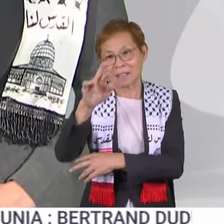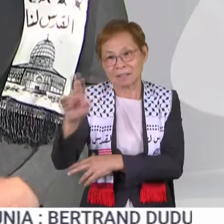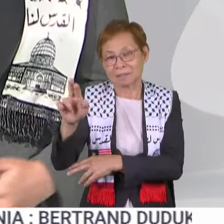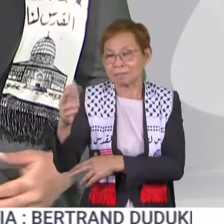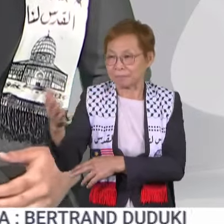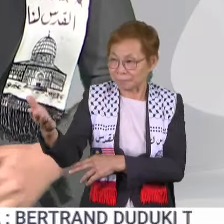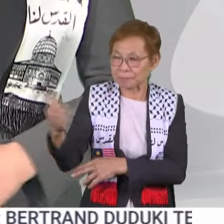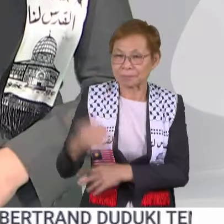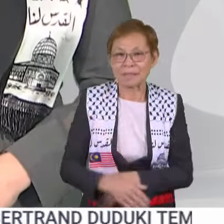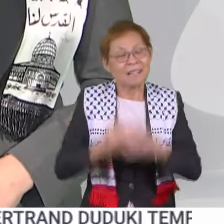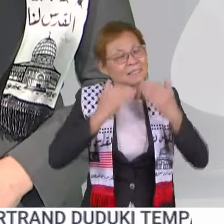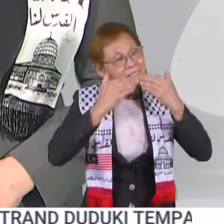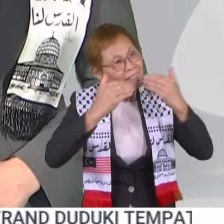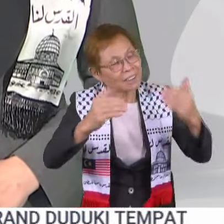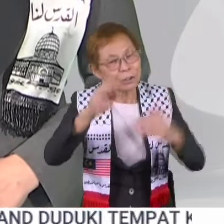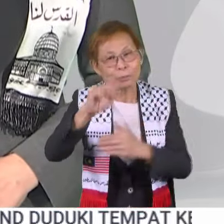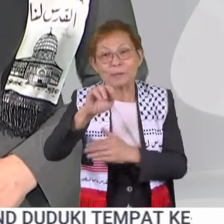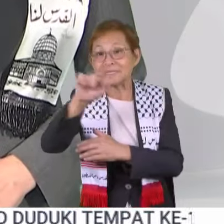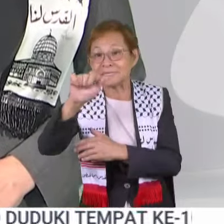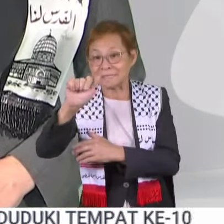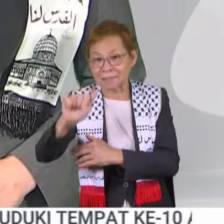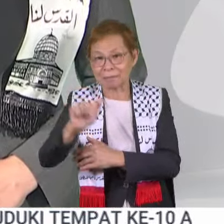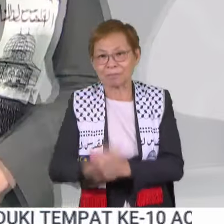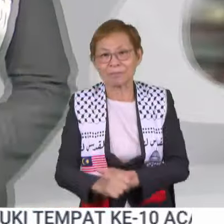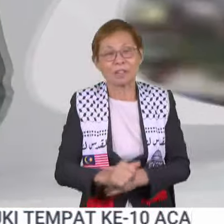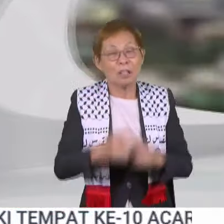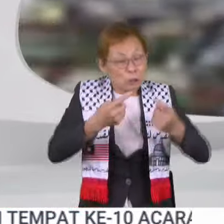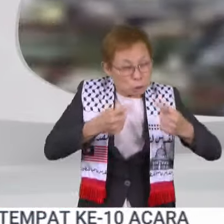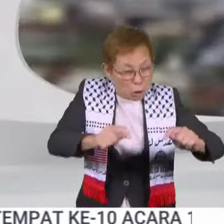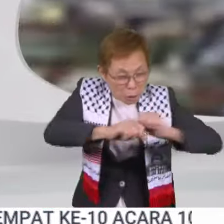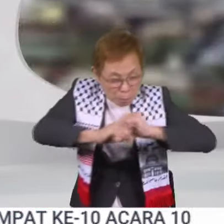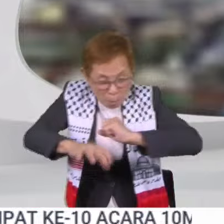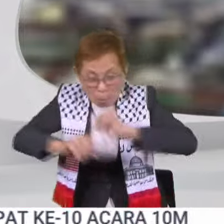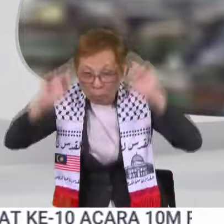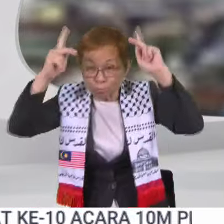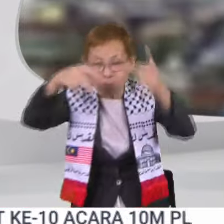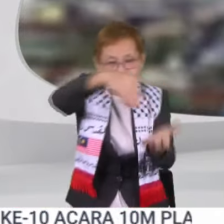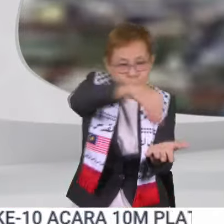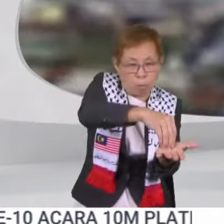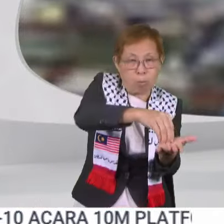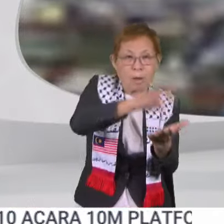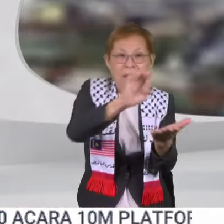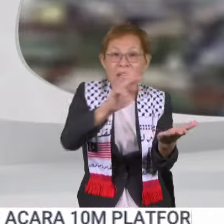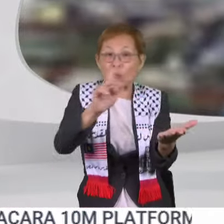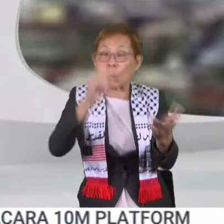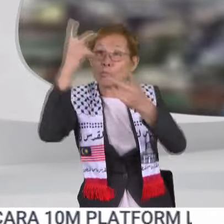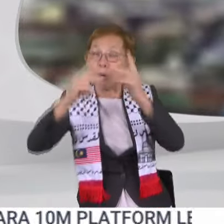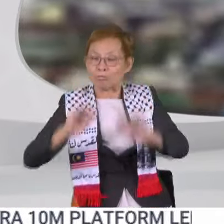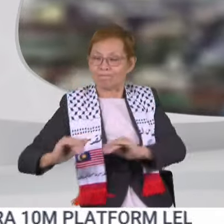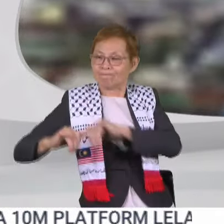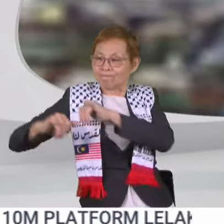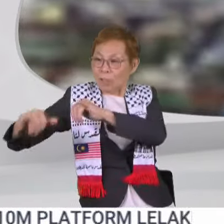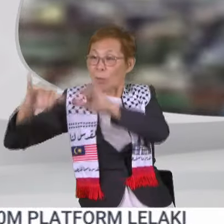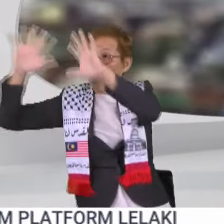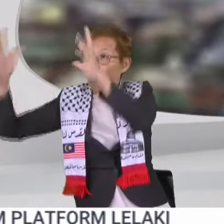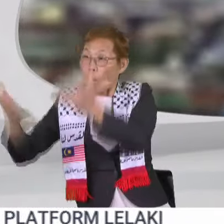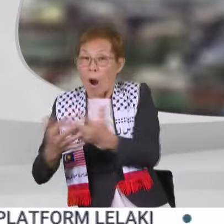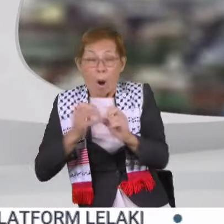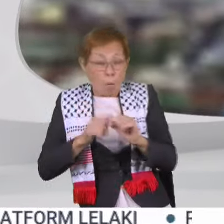Fatin Terima kasih Miza usaha mempromosi Pahang sebagai destinasi ek pelancongan bertaraf dunia terus